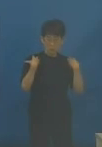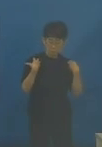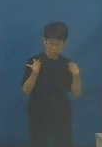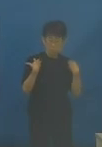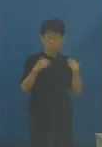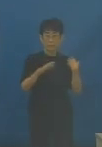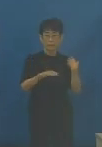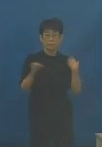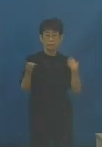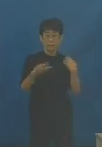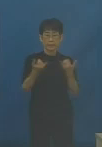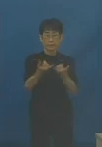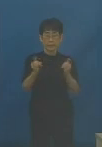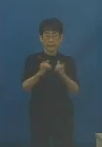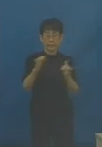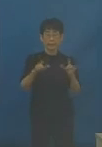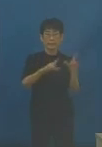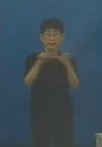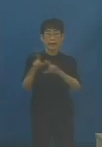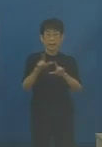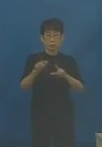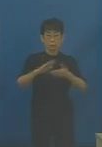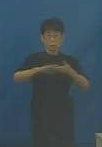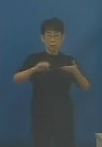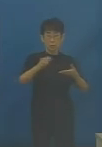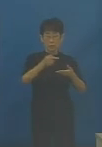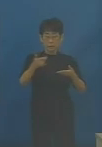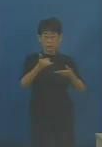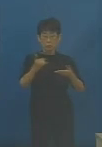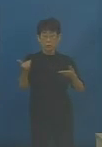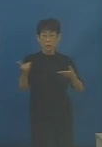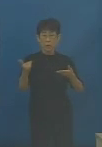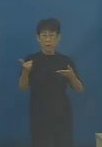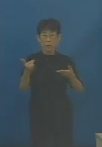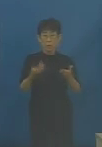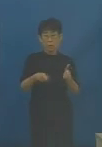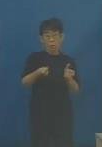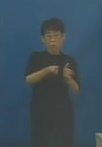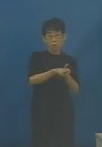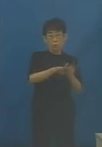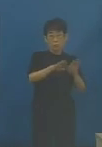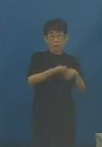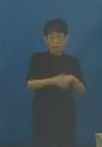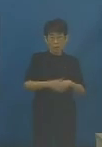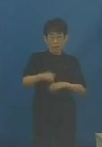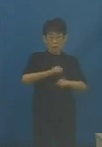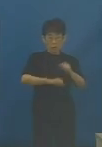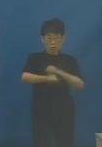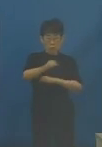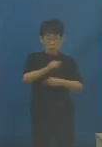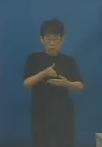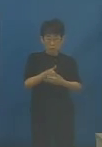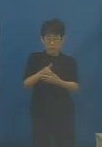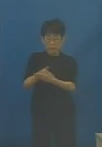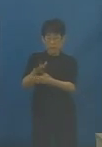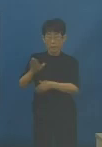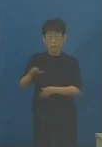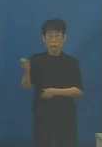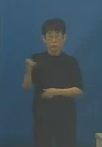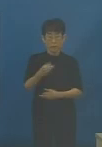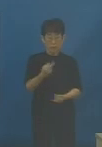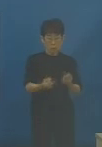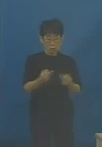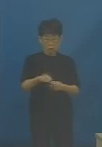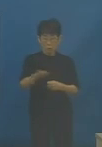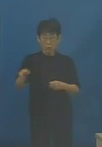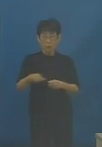また社会生活、濃厚接触者も含めて行動が制限されることにもなりますし、子どもたちも含めて